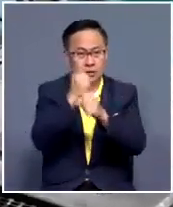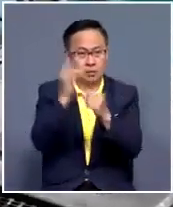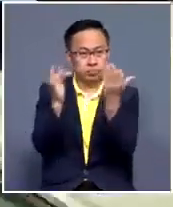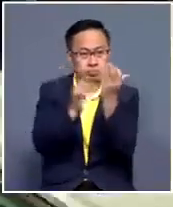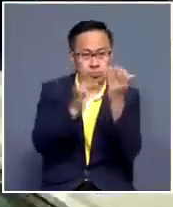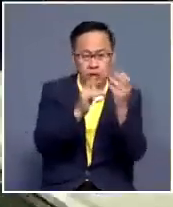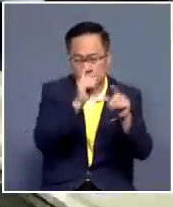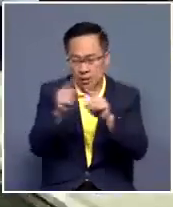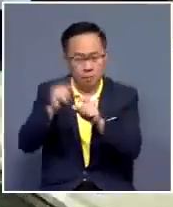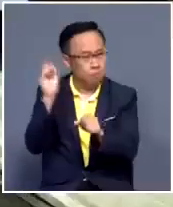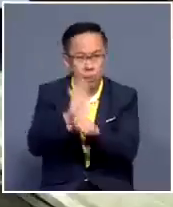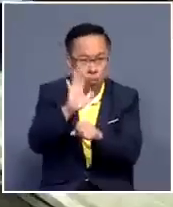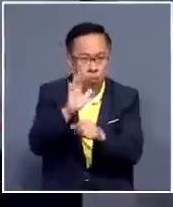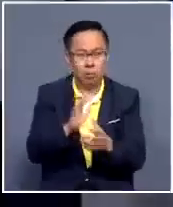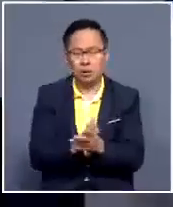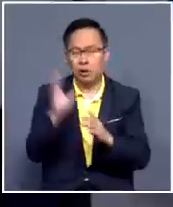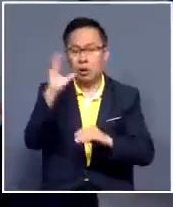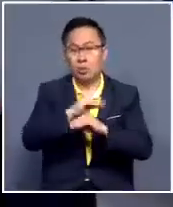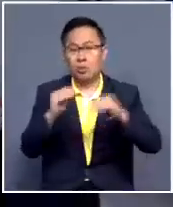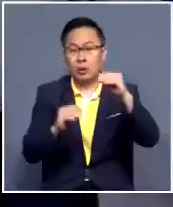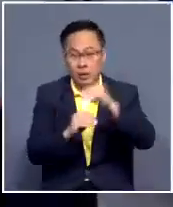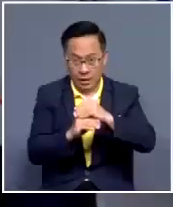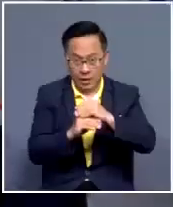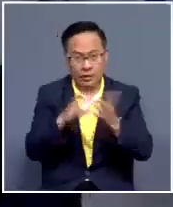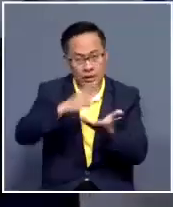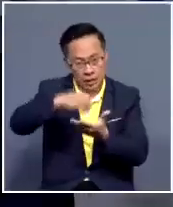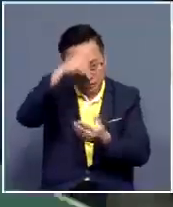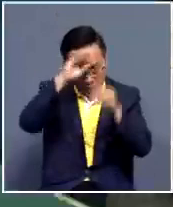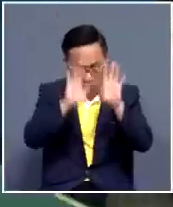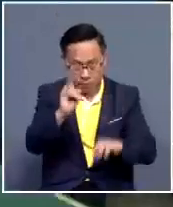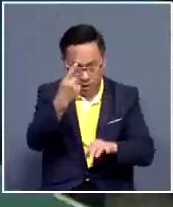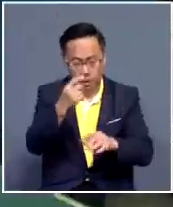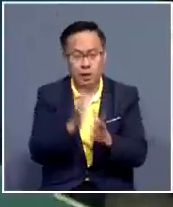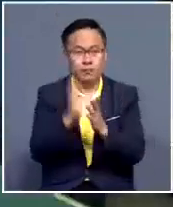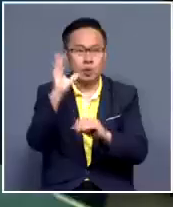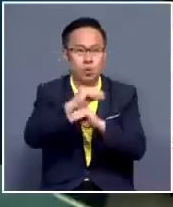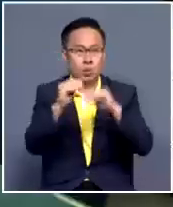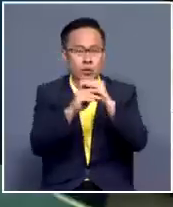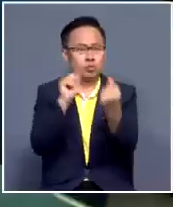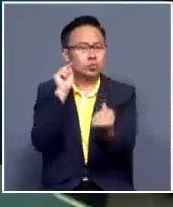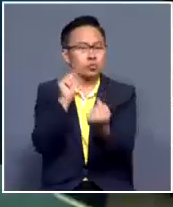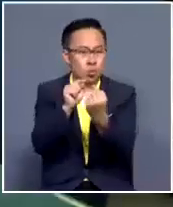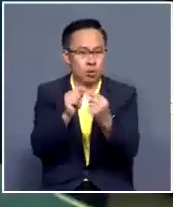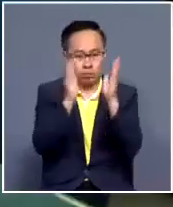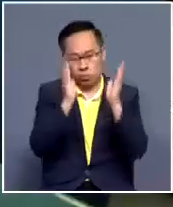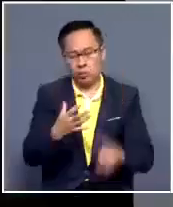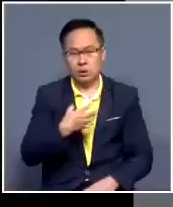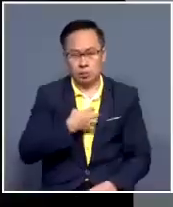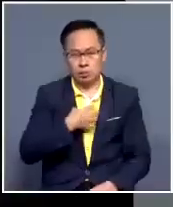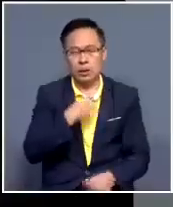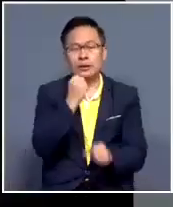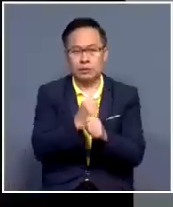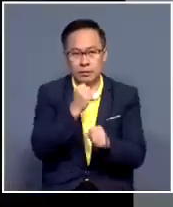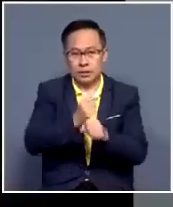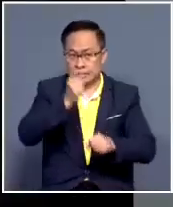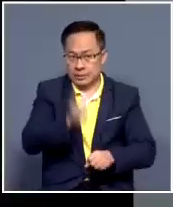พอโครงการบัณฑิตพันธุ์ใหม่นะครับเป็นโครงการที่ตอบโจทย์ผู้ประกอบการจริงๆนะสองเรื่องเลยนะ